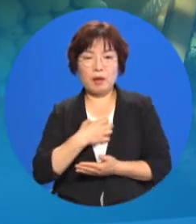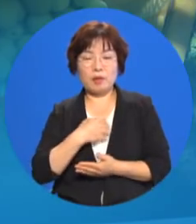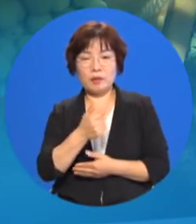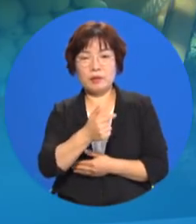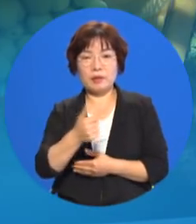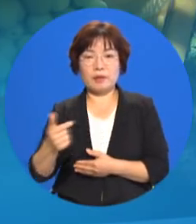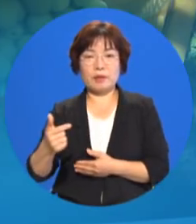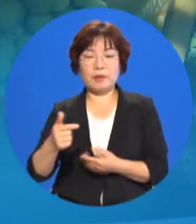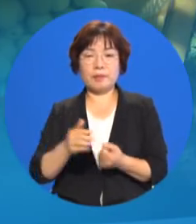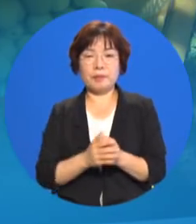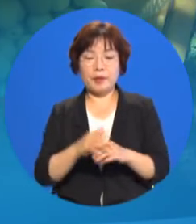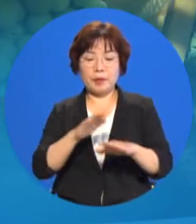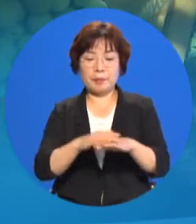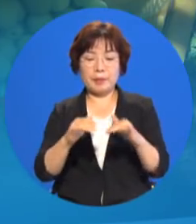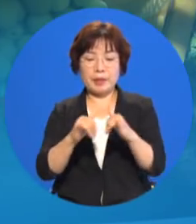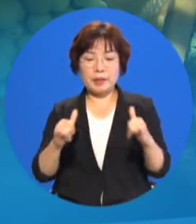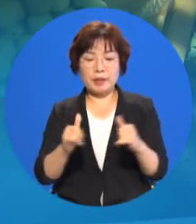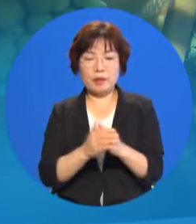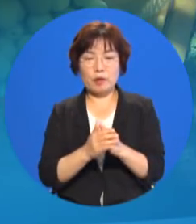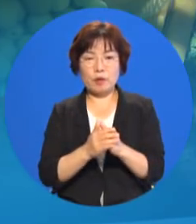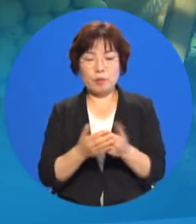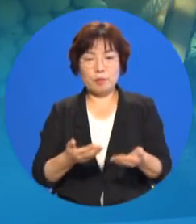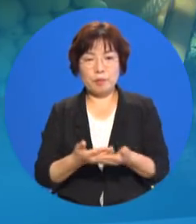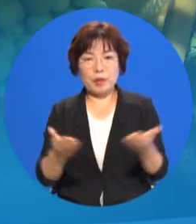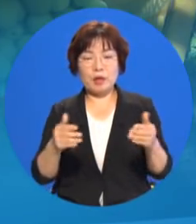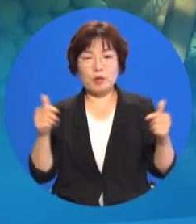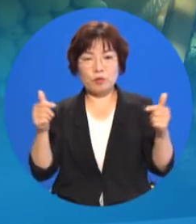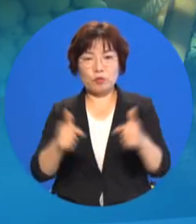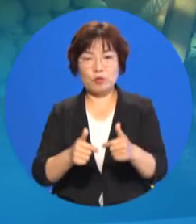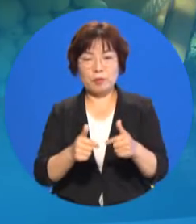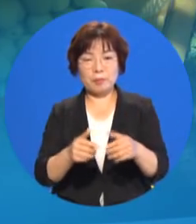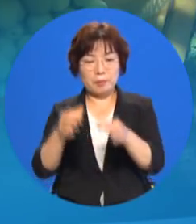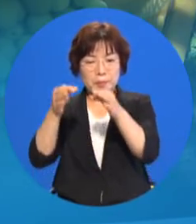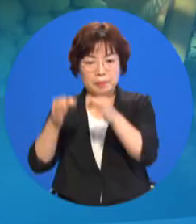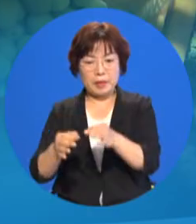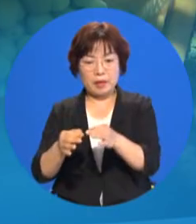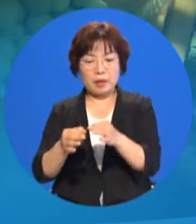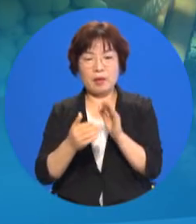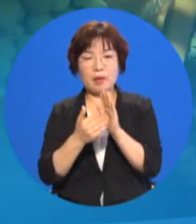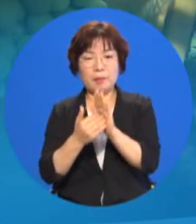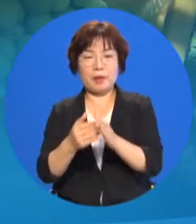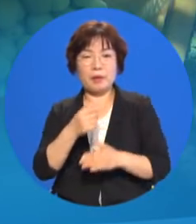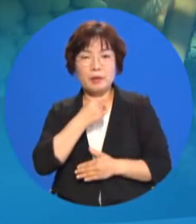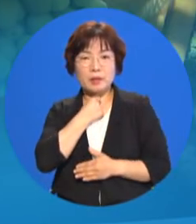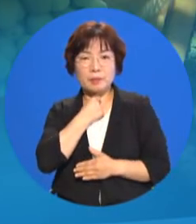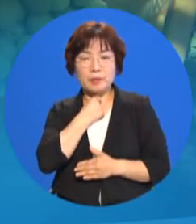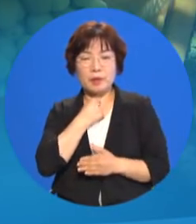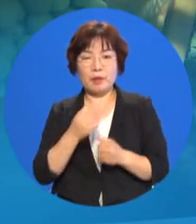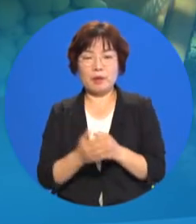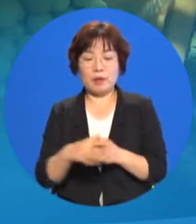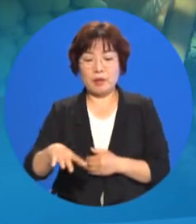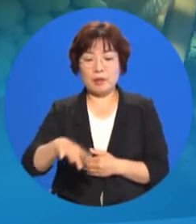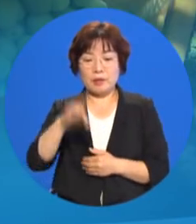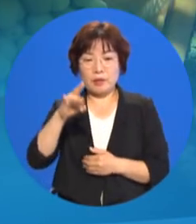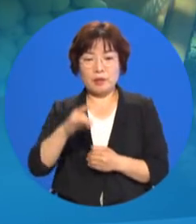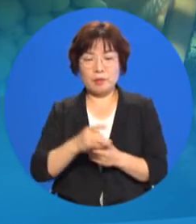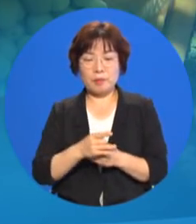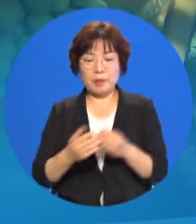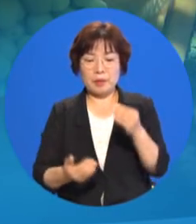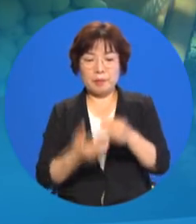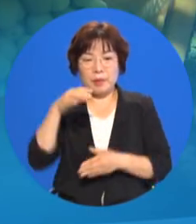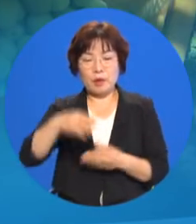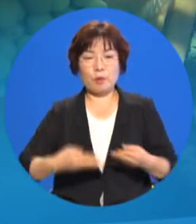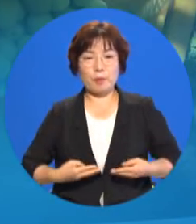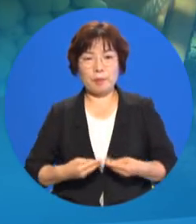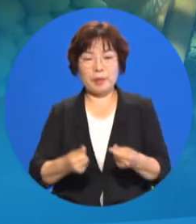있습니다. 농민들은 공급 물량을 줄여서라도 가격이 떨어지는 것을 막아보자면서 매실로서는 처음으로 산지